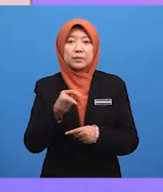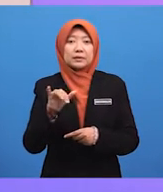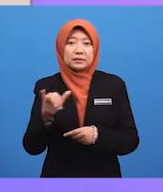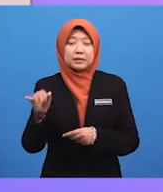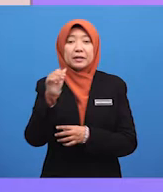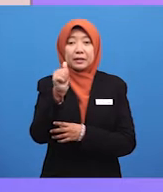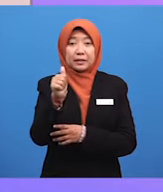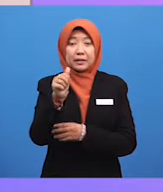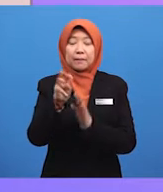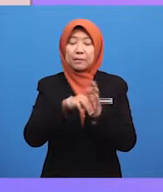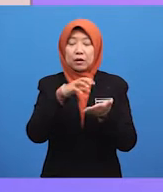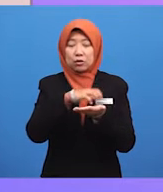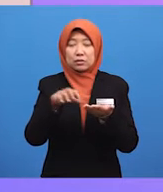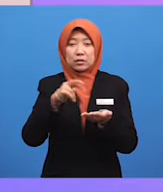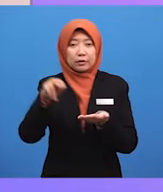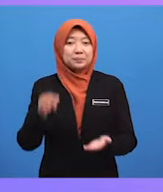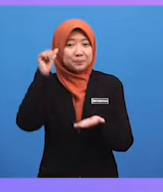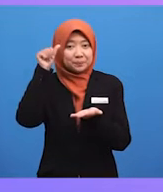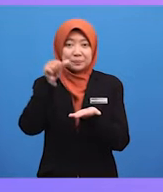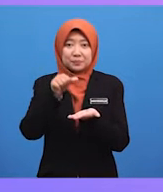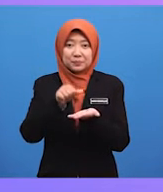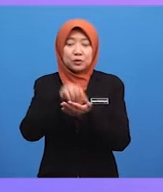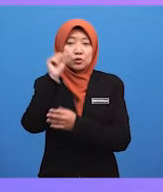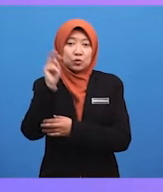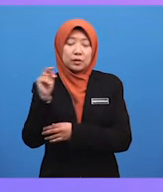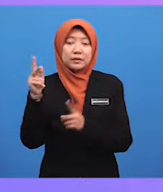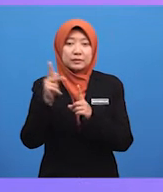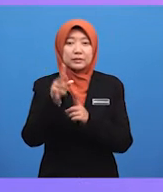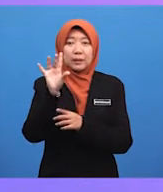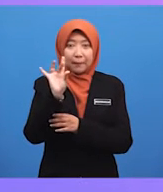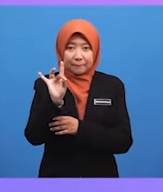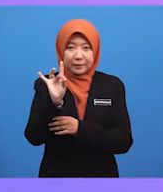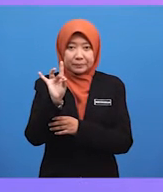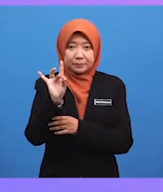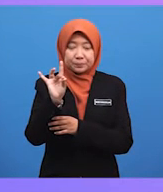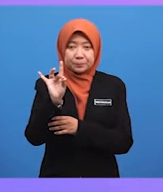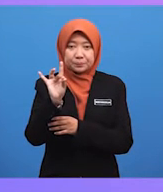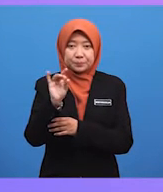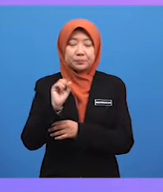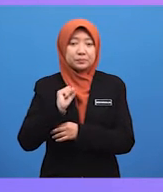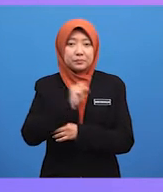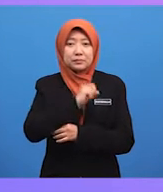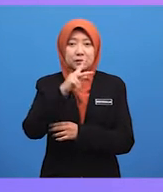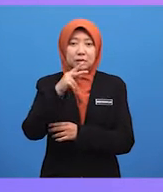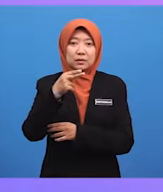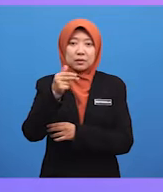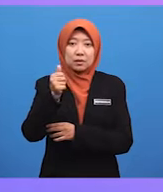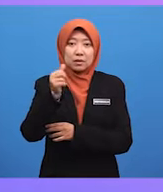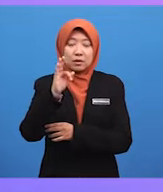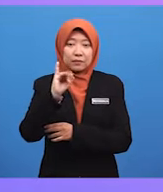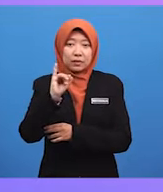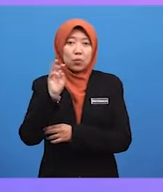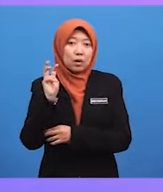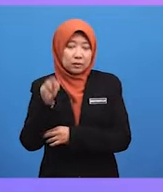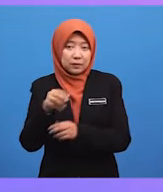A. merosakkan akidah. Soalan ke-8, syirik khafi wajib dihindari